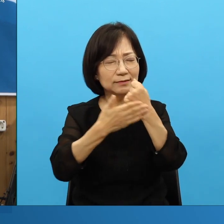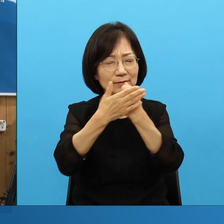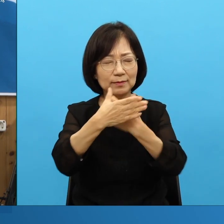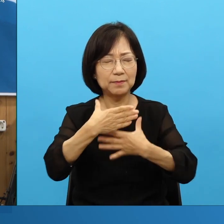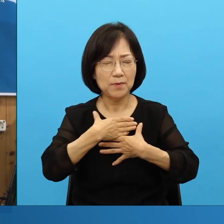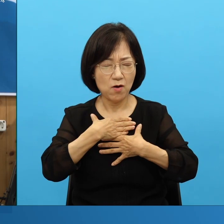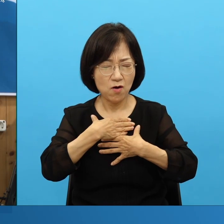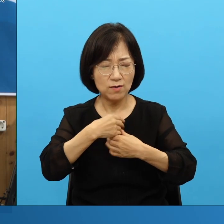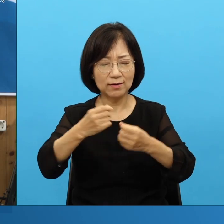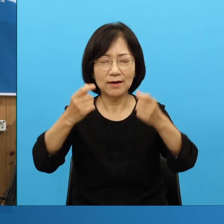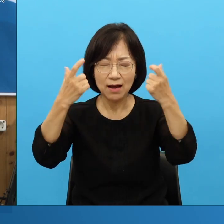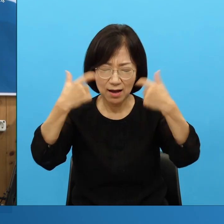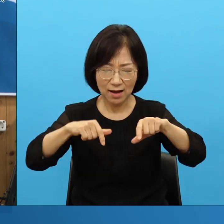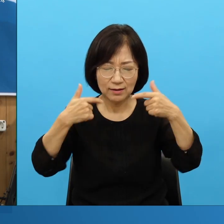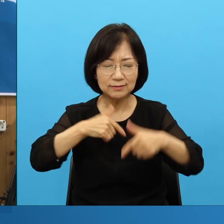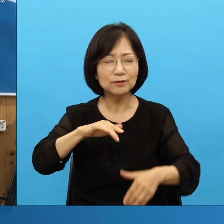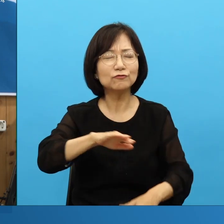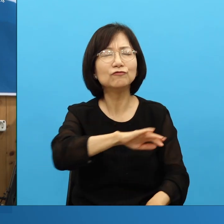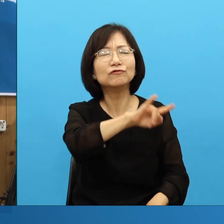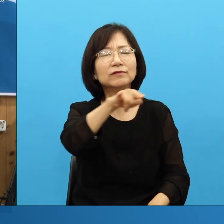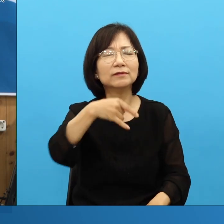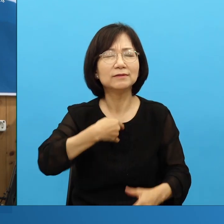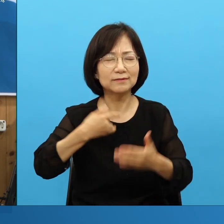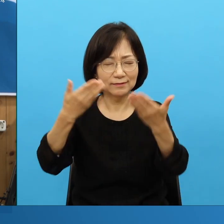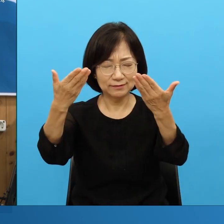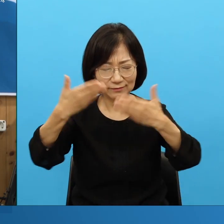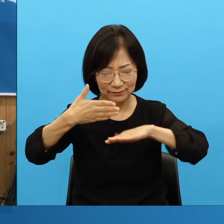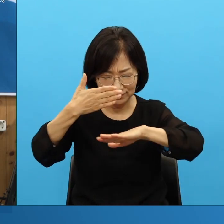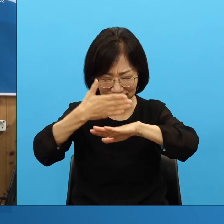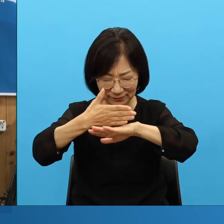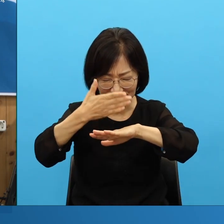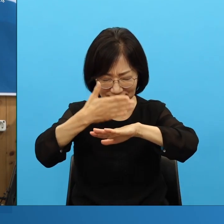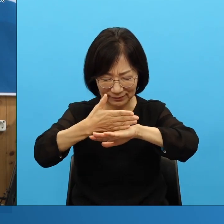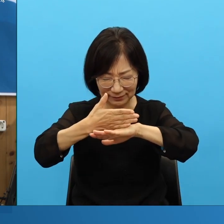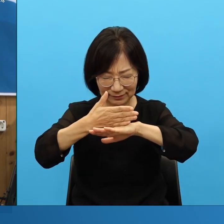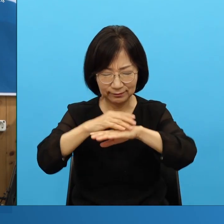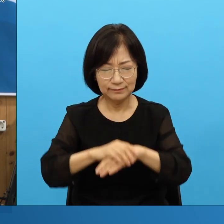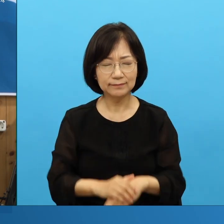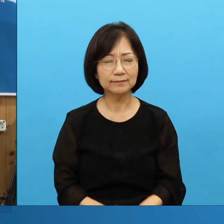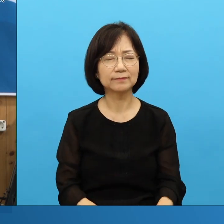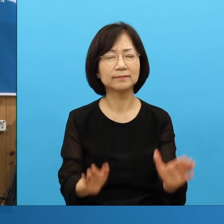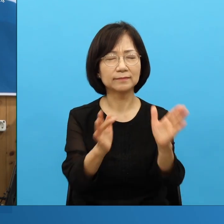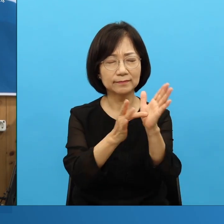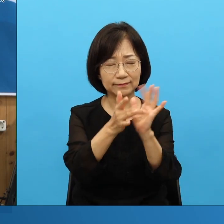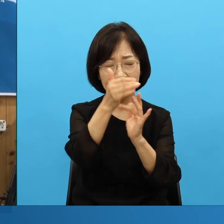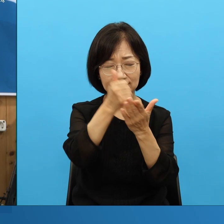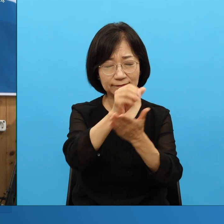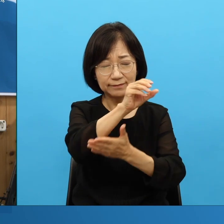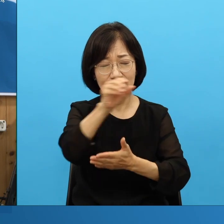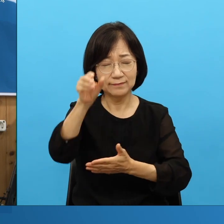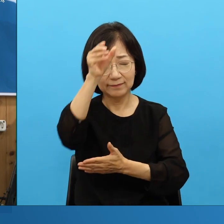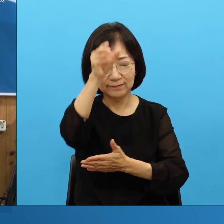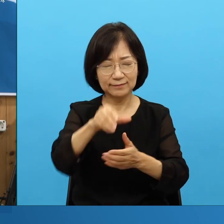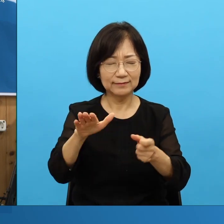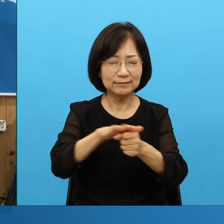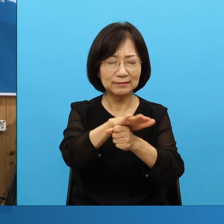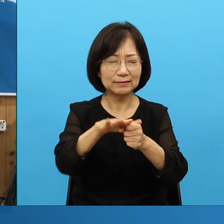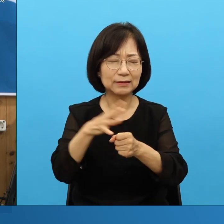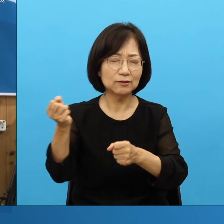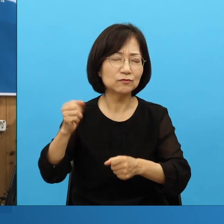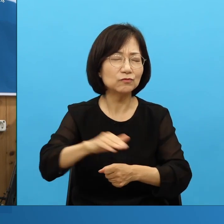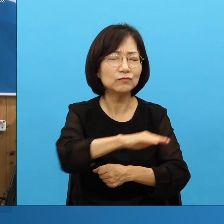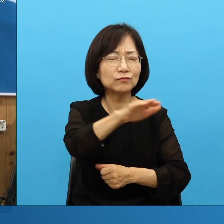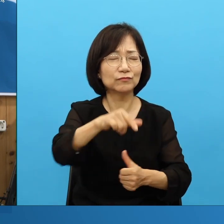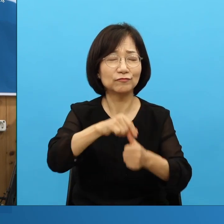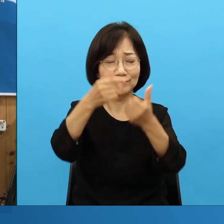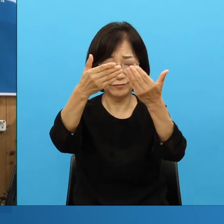감사합니다. Thank you for granting us the grace of Jesus Christ and constant peace. 예수님의 십자가의 사랑으로 우리를 구원하시고